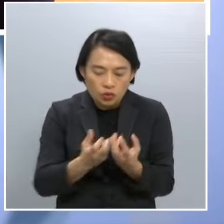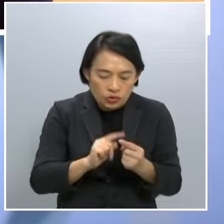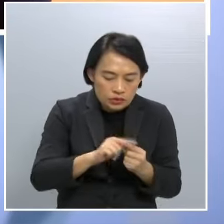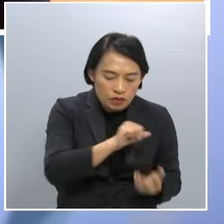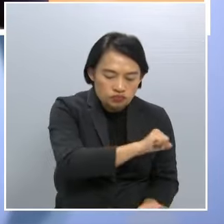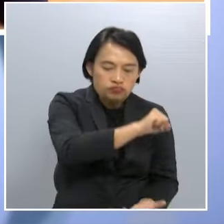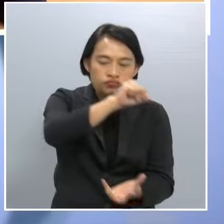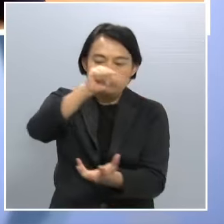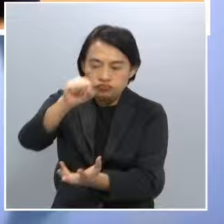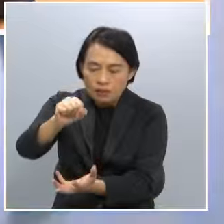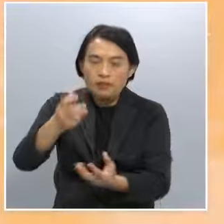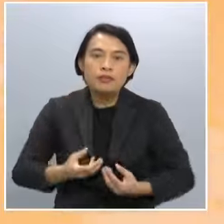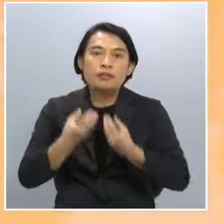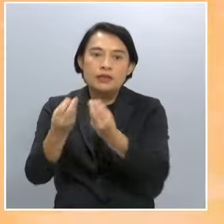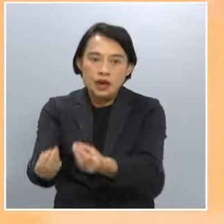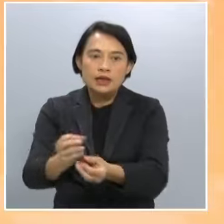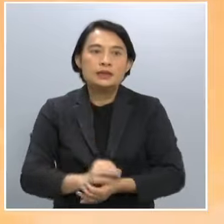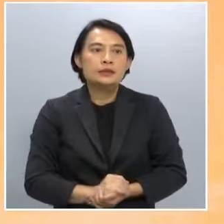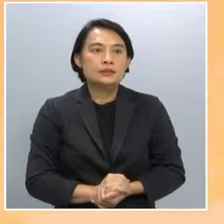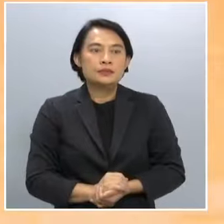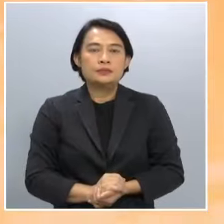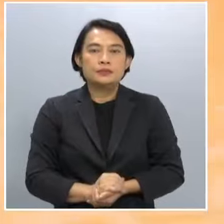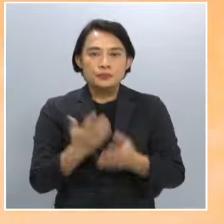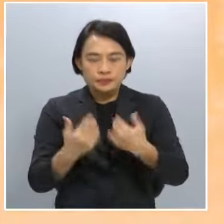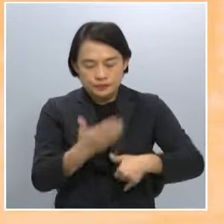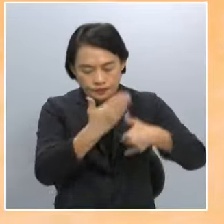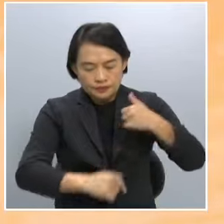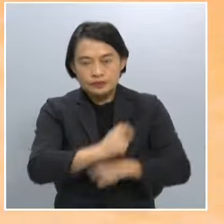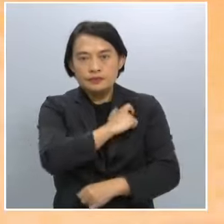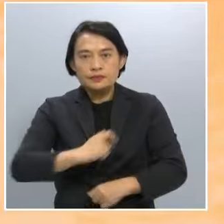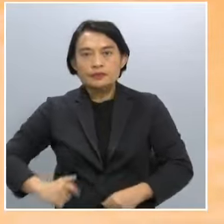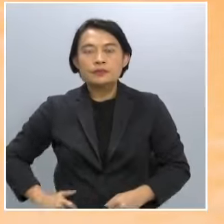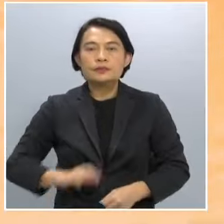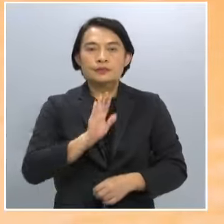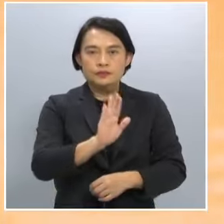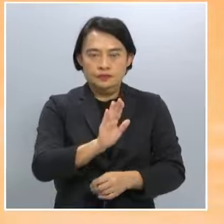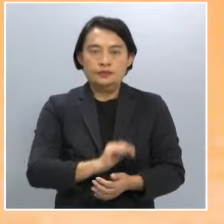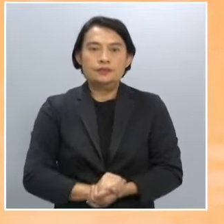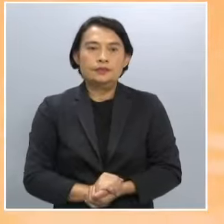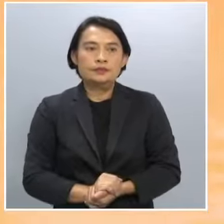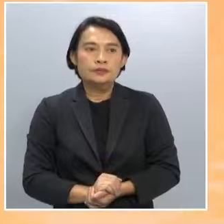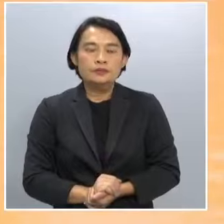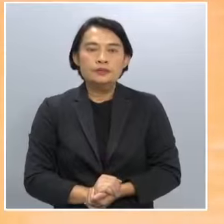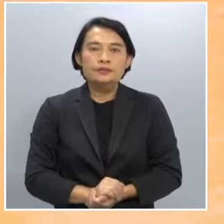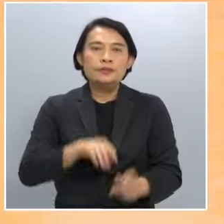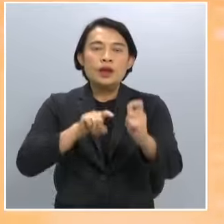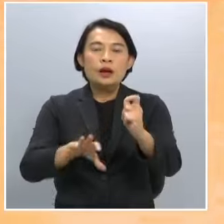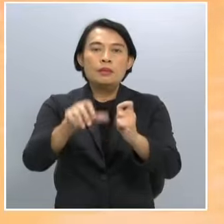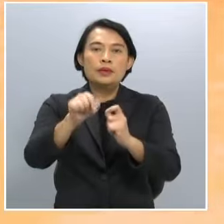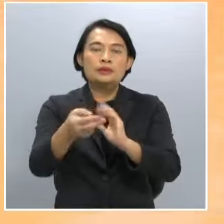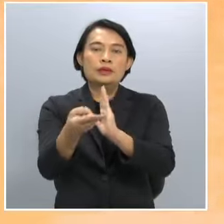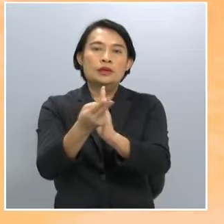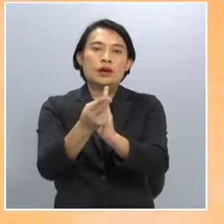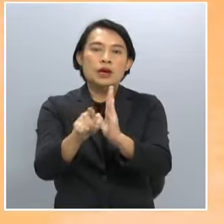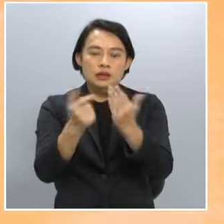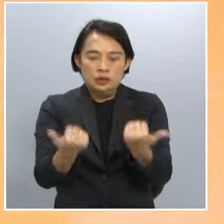ครับอันนี้ก็เป็นพระมหากรุณาธิคุณของพระองค์ท่านนะครับคุณผู้ชมครับสถานการณ์น้ำที่อำเภอเมืองจังหวัดหนองคายเนี่ยแม้ว่าระดับน้ำ